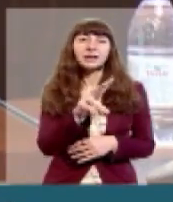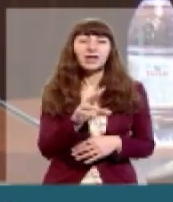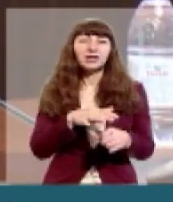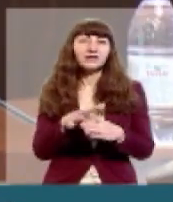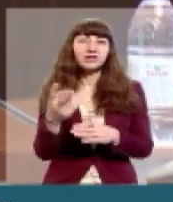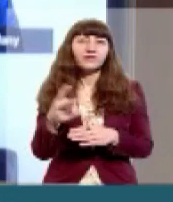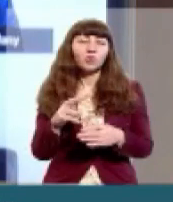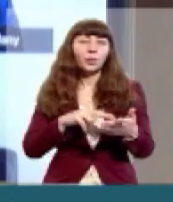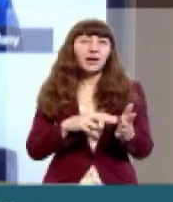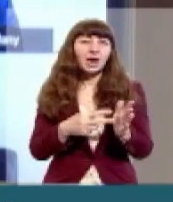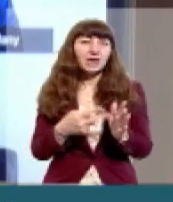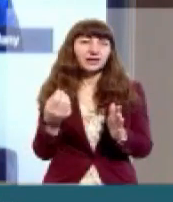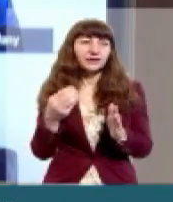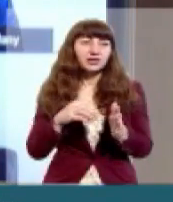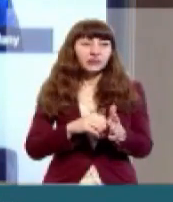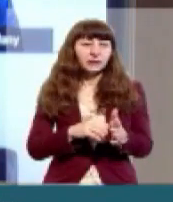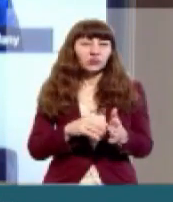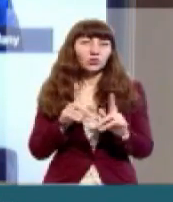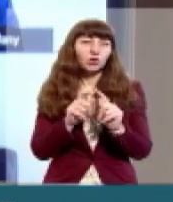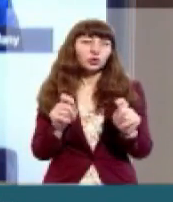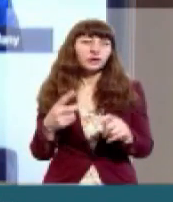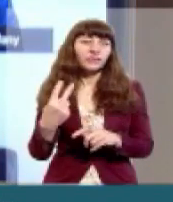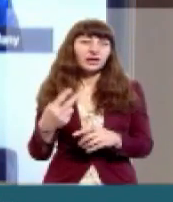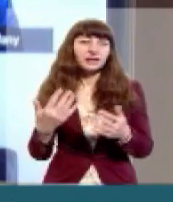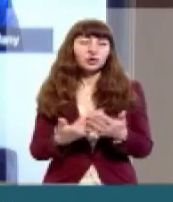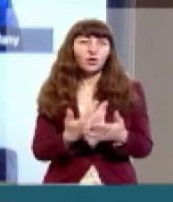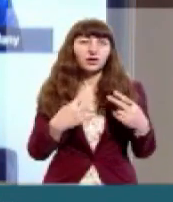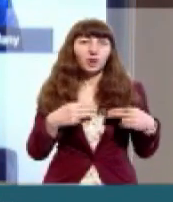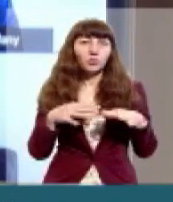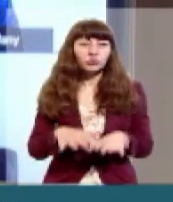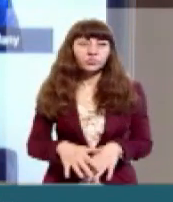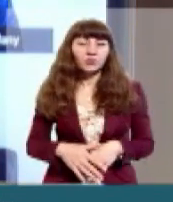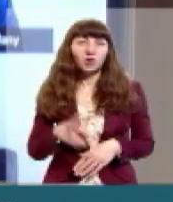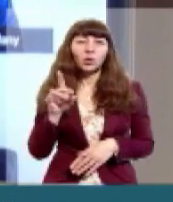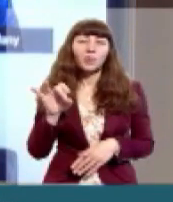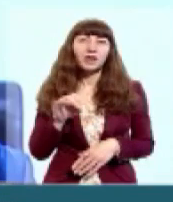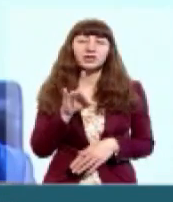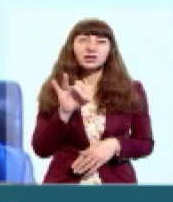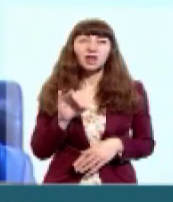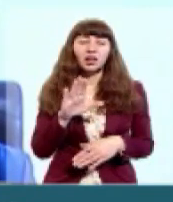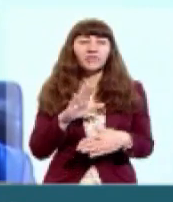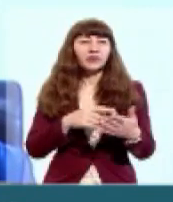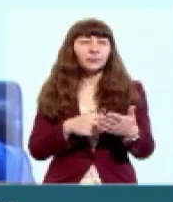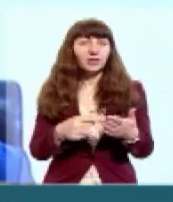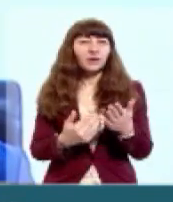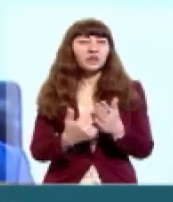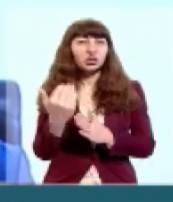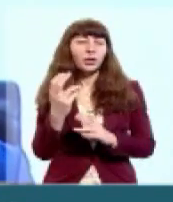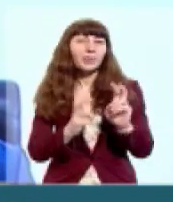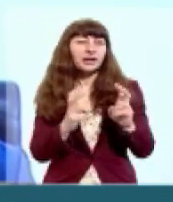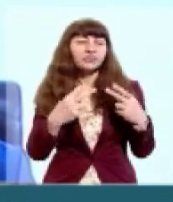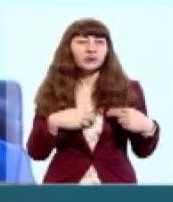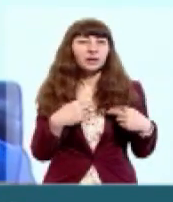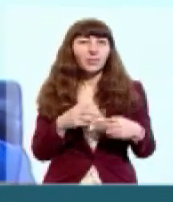2 инвестпроектов, благодаря которым создадут более 20 новых рабочих мест. Кумар Аксакалов отметил, что повышение